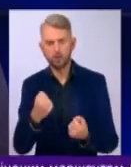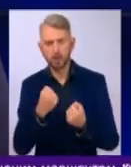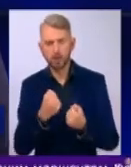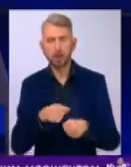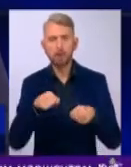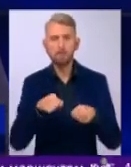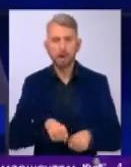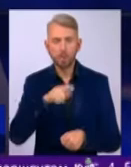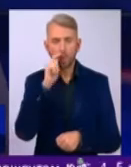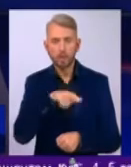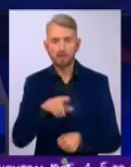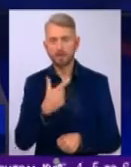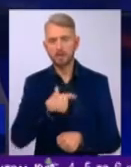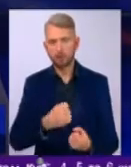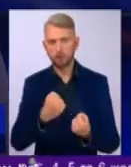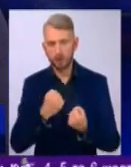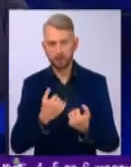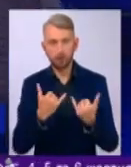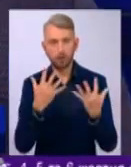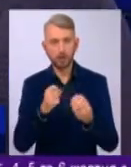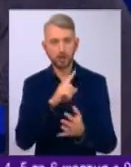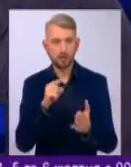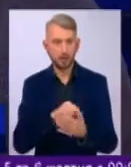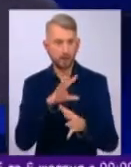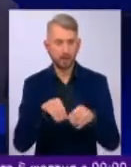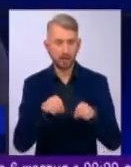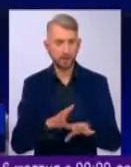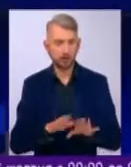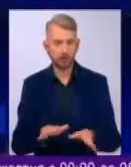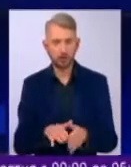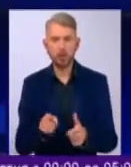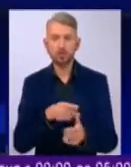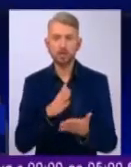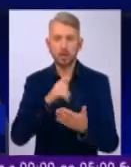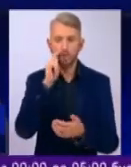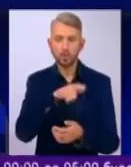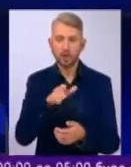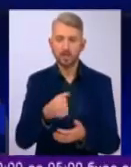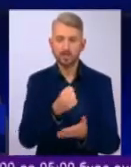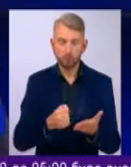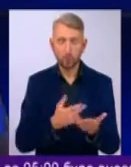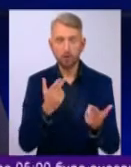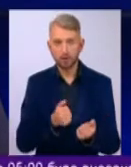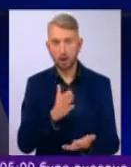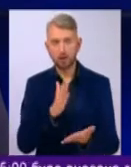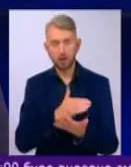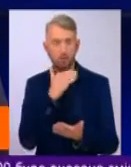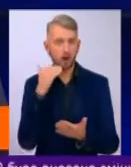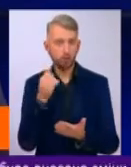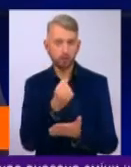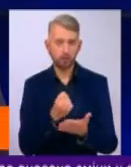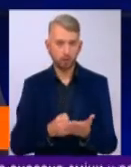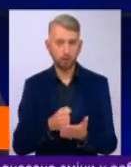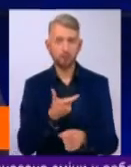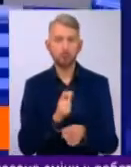взагалі на самозахист, бо на сьогоднішній день це питання взагалі не врегульоване. Чи є в українців зброя? Так, в українців є досить багато зброї, в українців